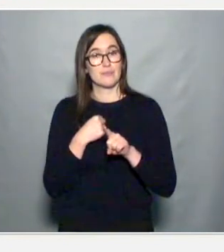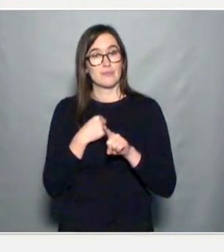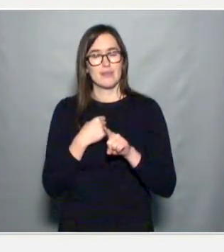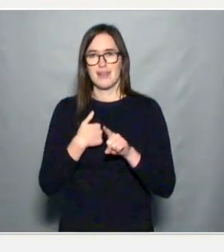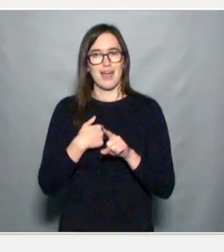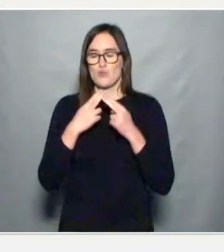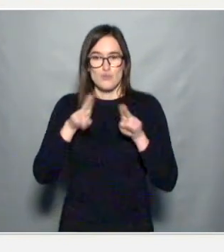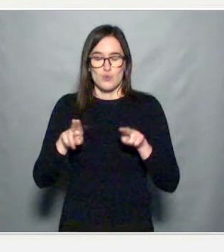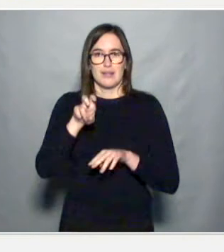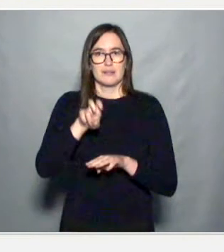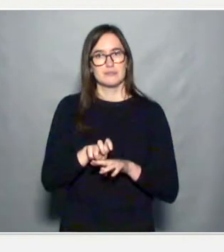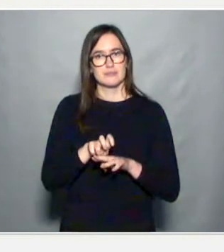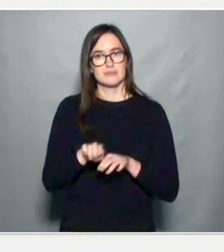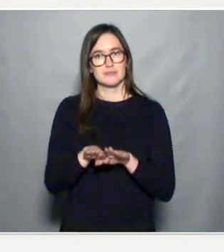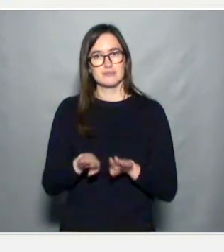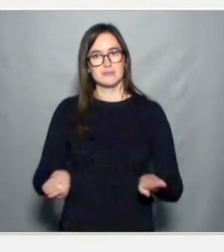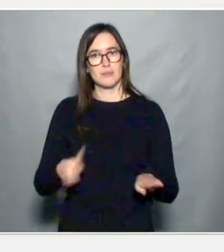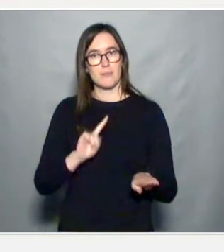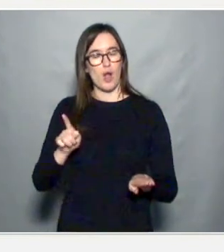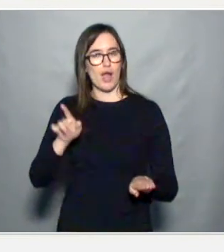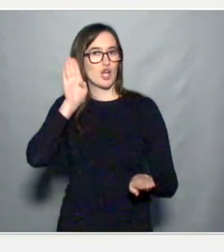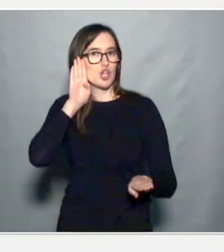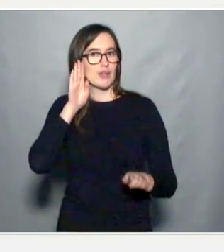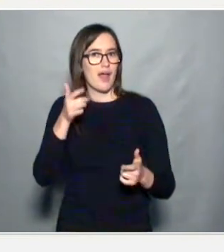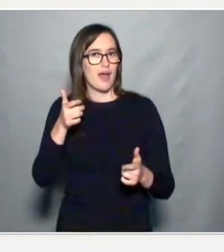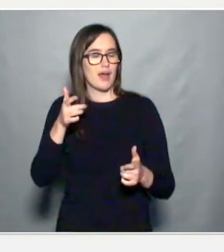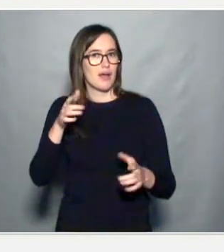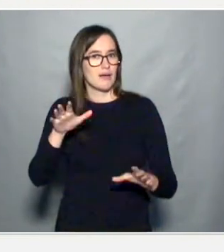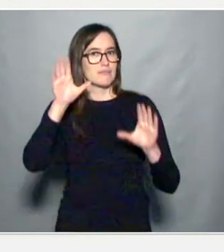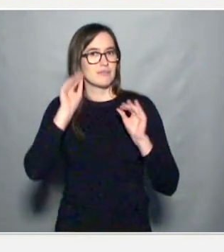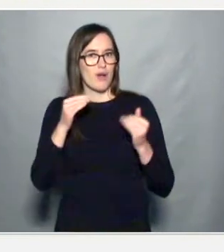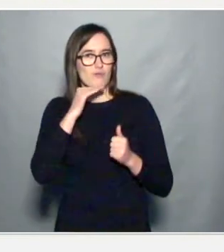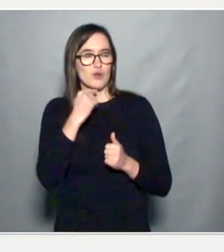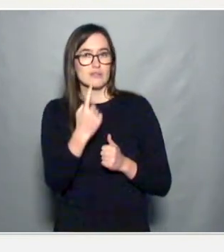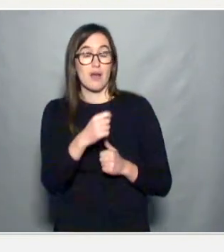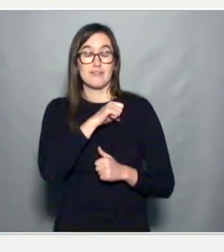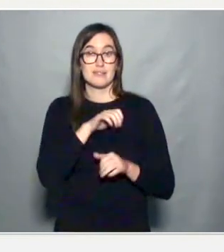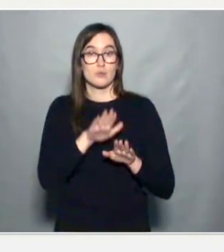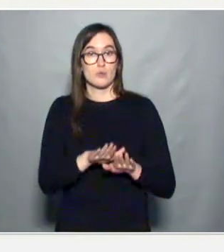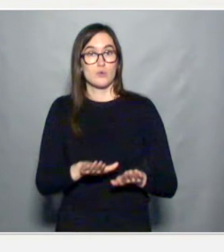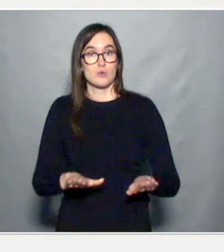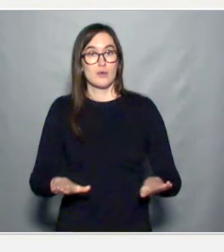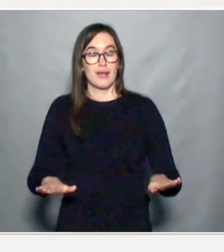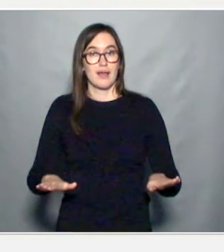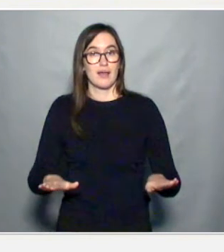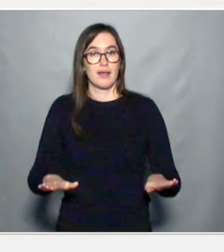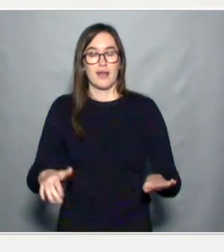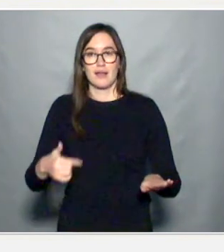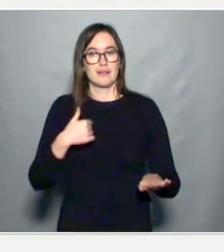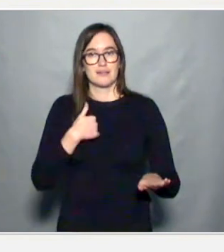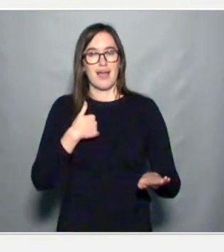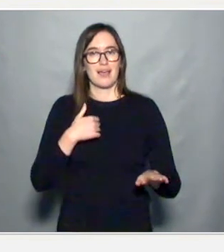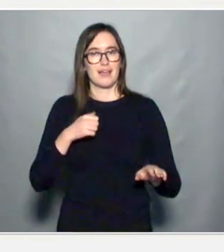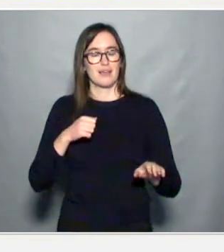inte bara sitta helt still och lyssna på vad folk säger. Sitter jag helt still när jag lyssnar på vad någon säger, då ska man